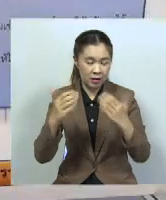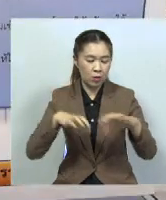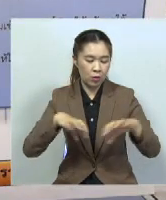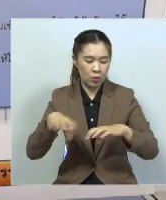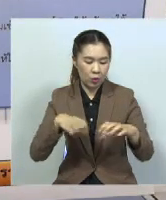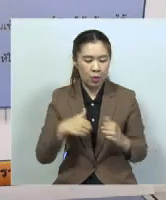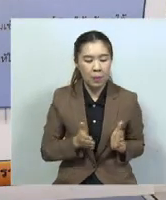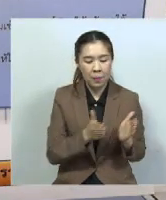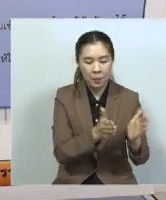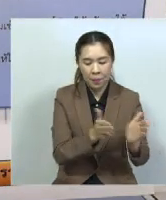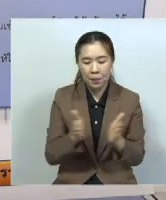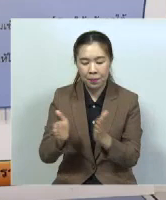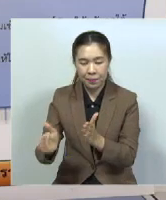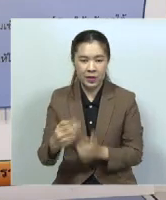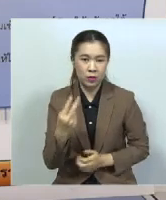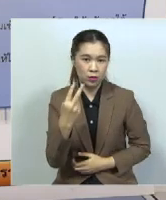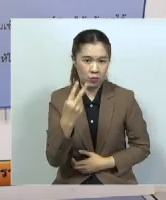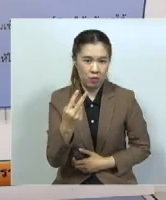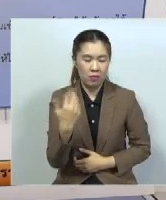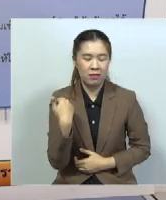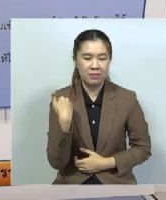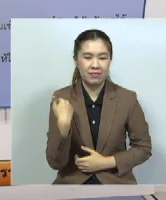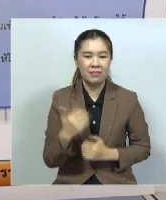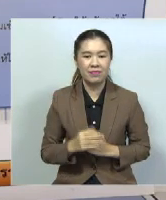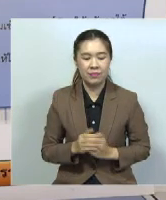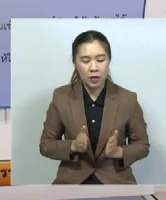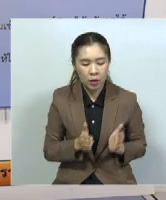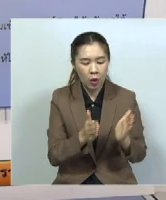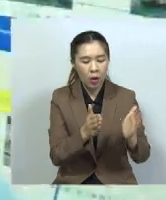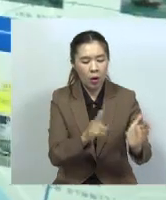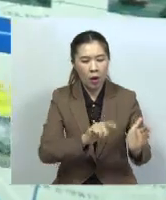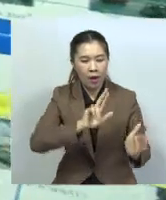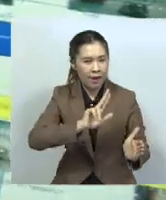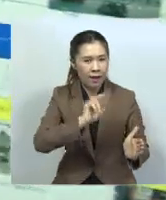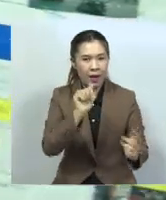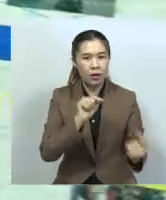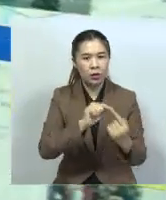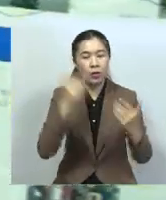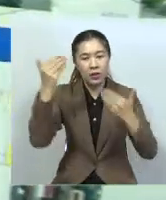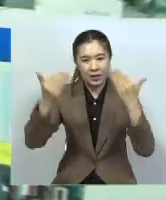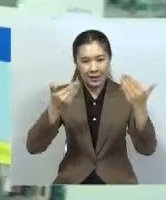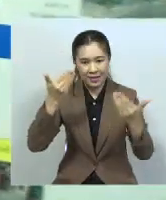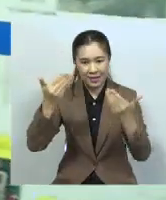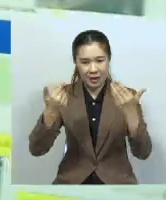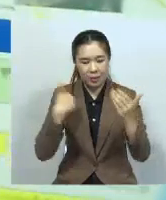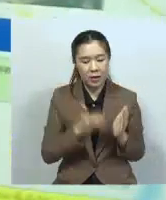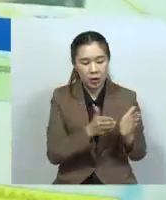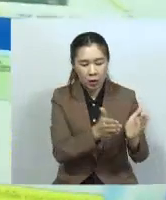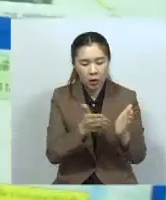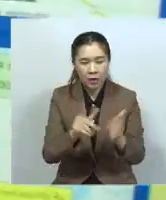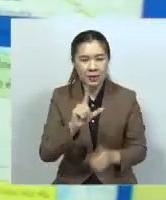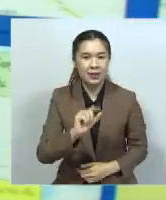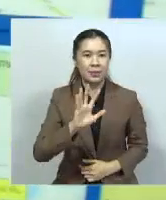รนะคะเขาจะแบ่งออกเป็น2ส่วนด้วยกันส่วนแรกเนี่ยจะเป็นเส้นทางหลัก ในกิจกรรม25เส้นท